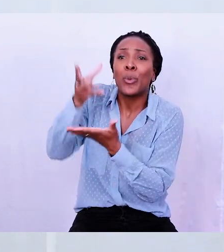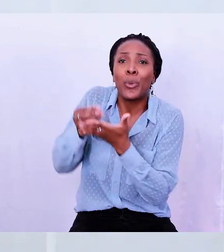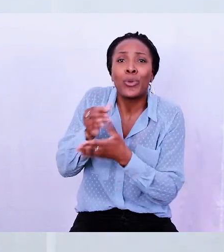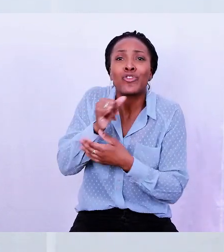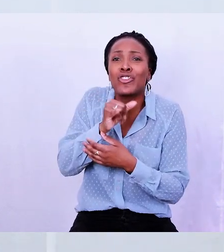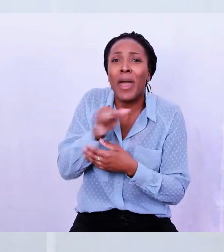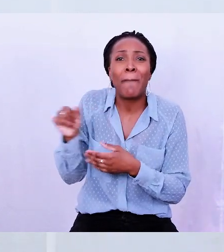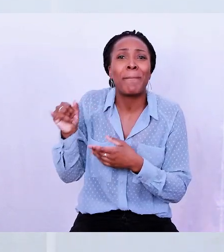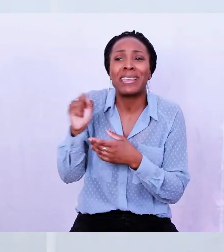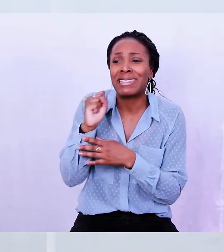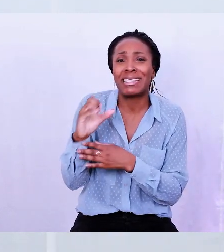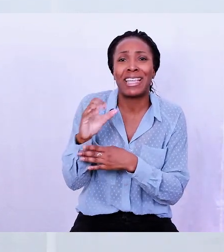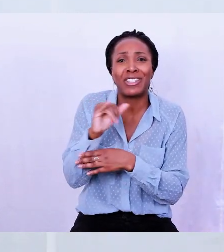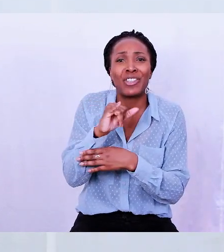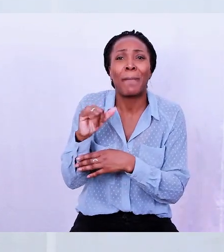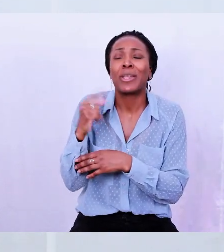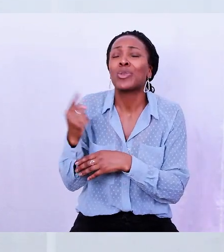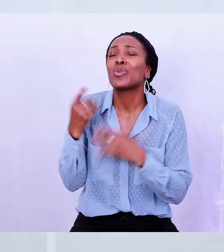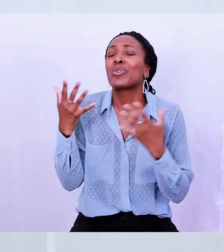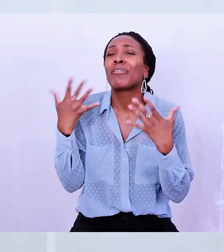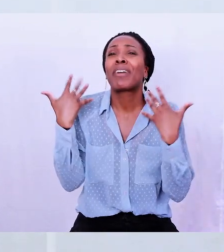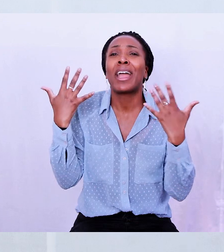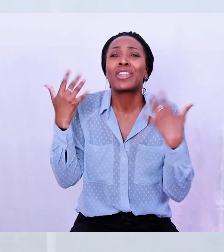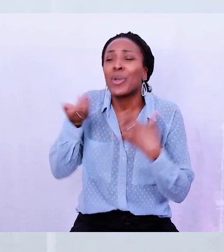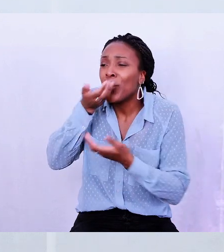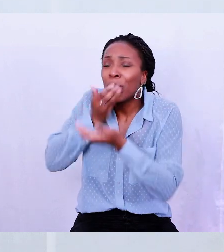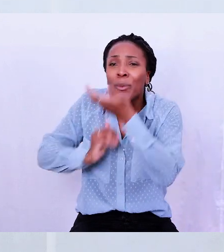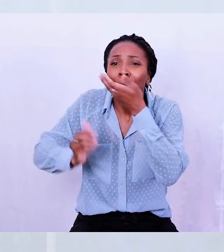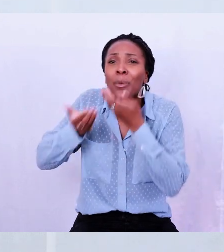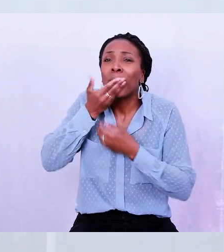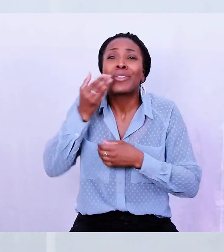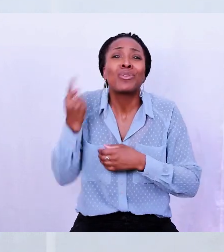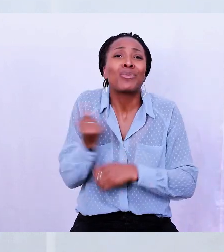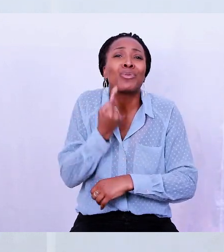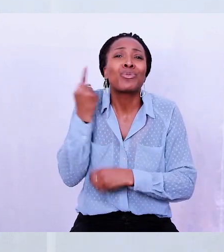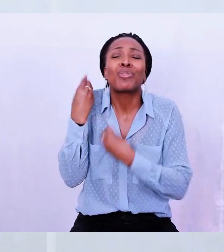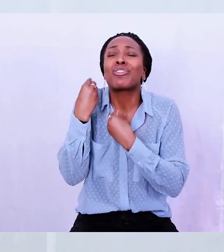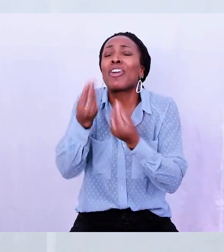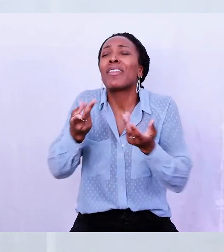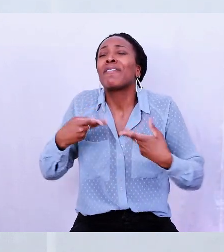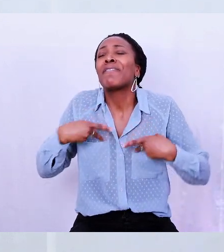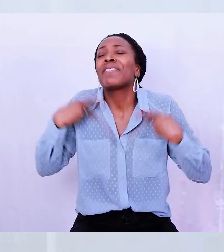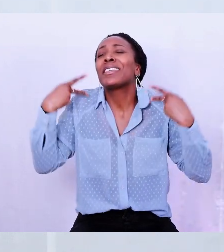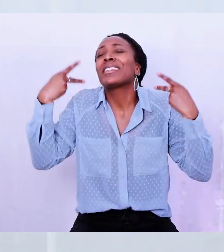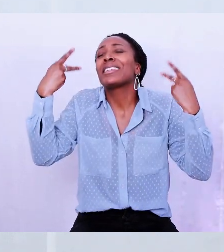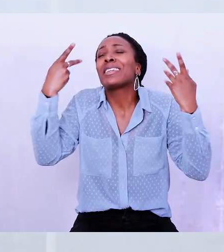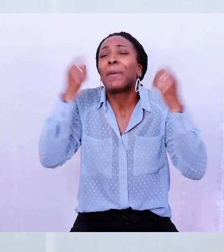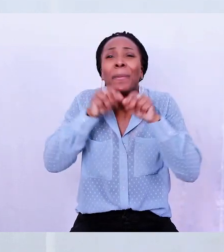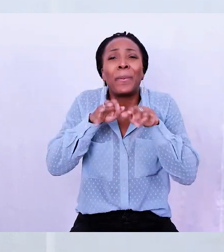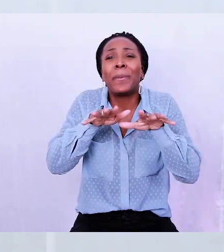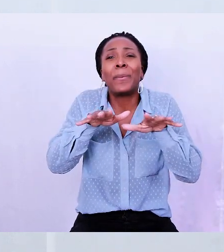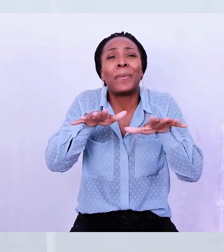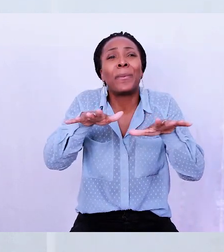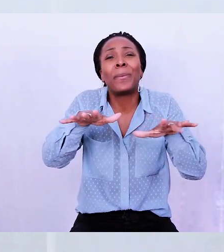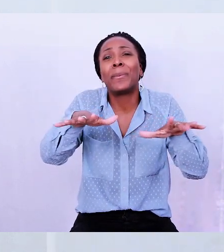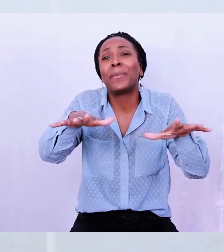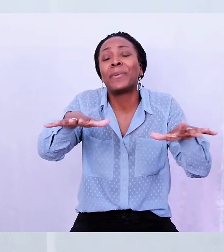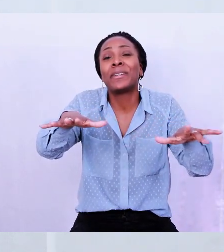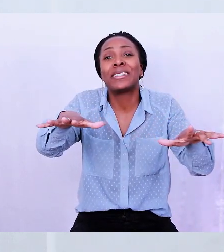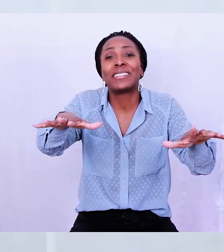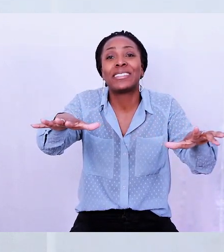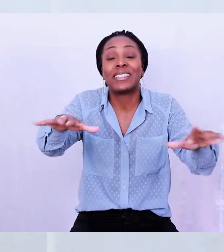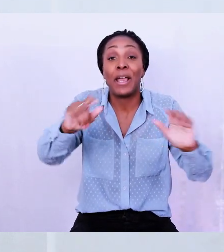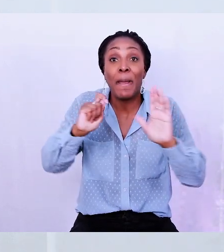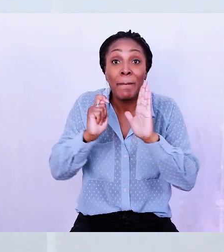s'épuise pas, qui est toujours fraîche, qui est toujours renouvelée et qui apporte la vie là où elle va.